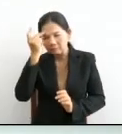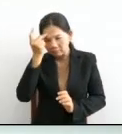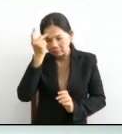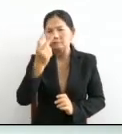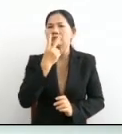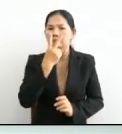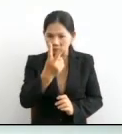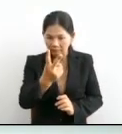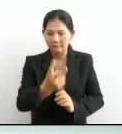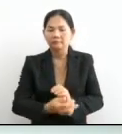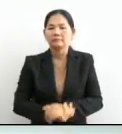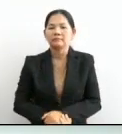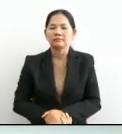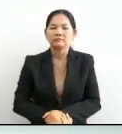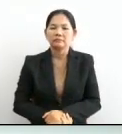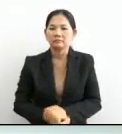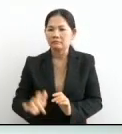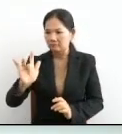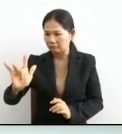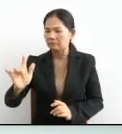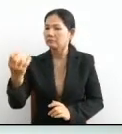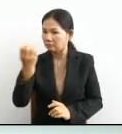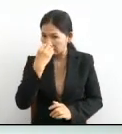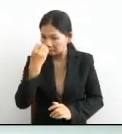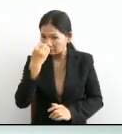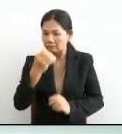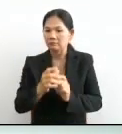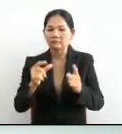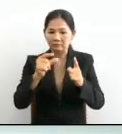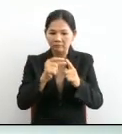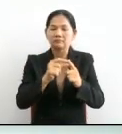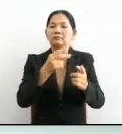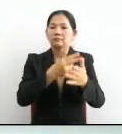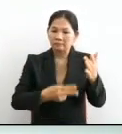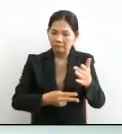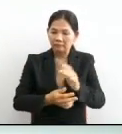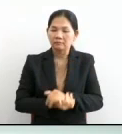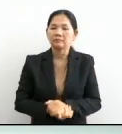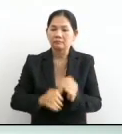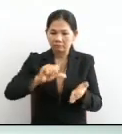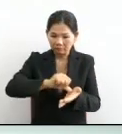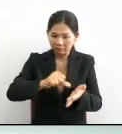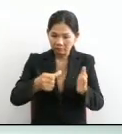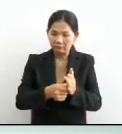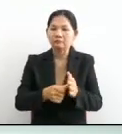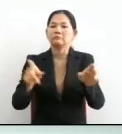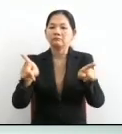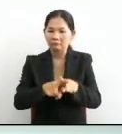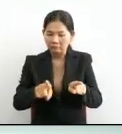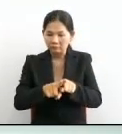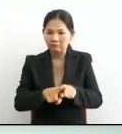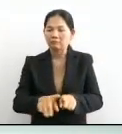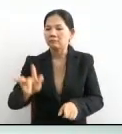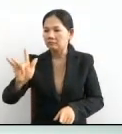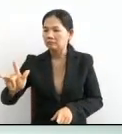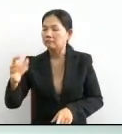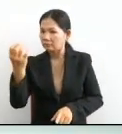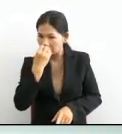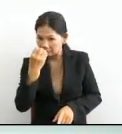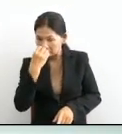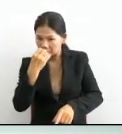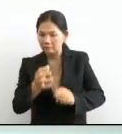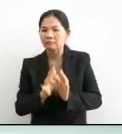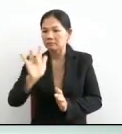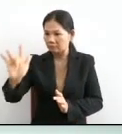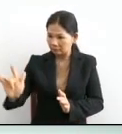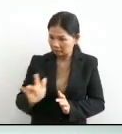tặng ạ khỉa chà bó rì phục ta miên phía vậy khá chà đà miên lấy đôi nàng phía bó rì phục hai